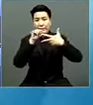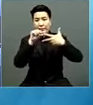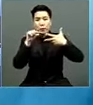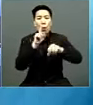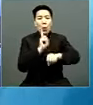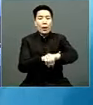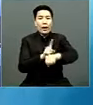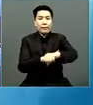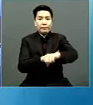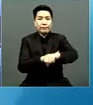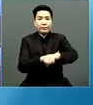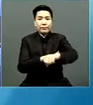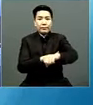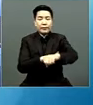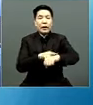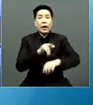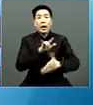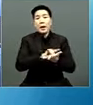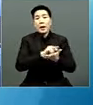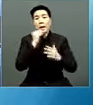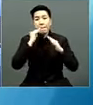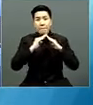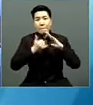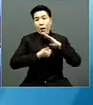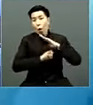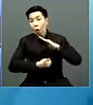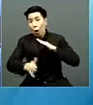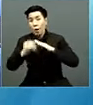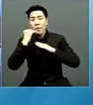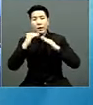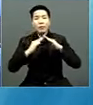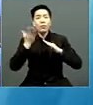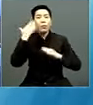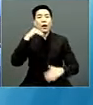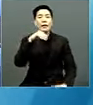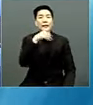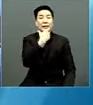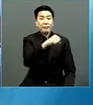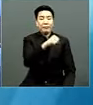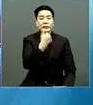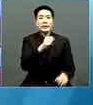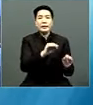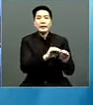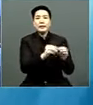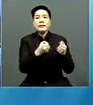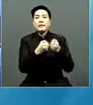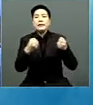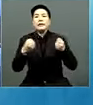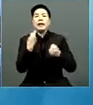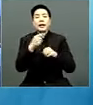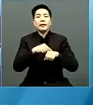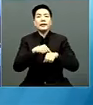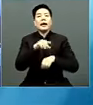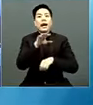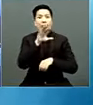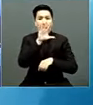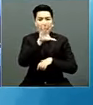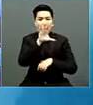าการห้ามออกนอกเคหสถานเป็นจากเดิม4ทุ่มเป็น5ทุ่มครับ5ทุ่มตี4ยังเ